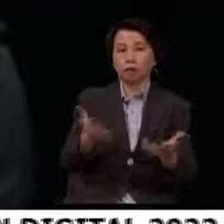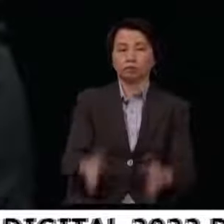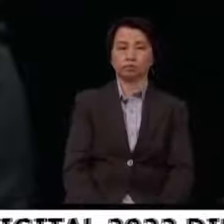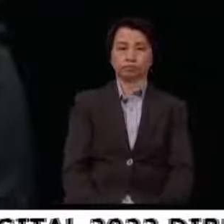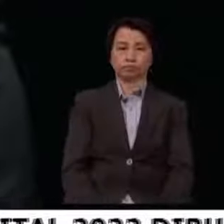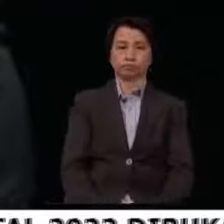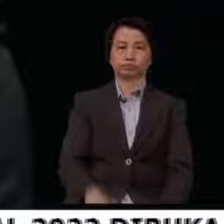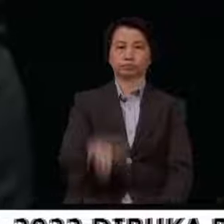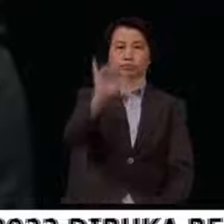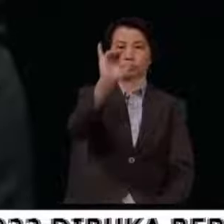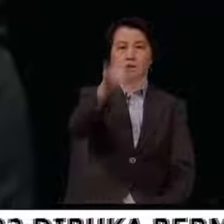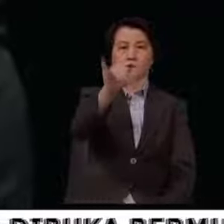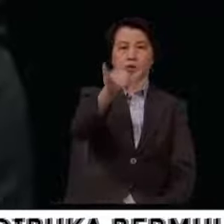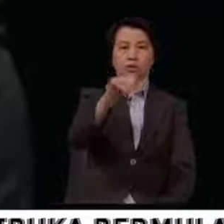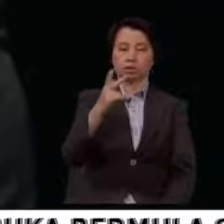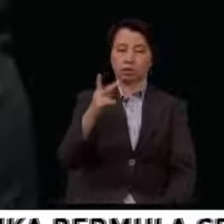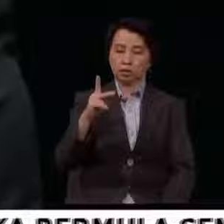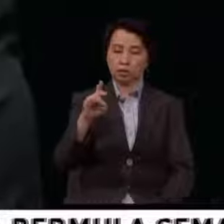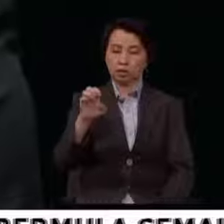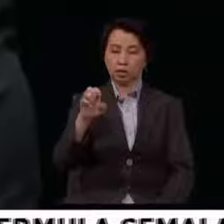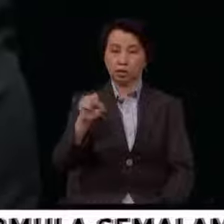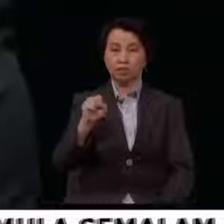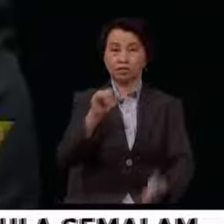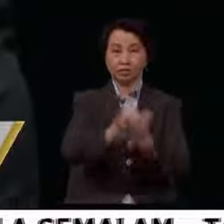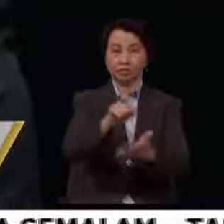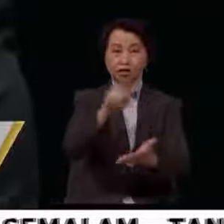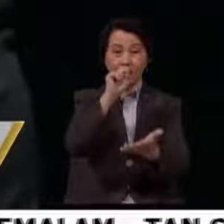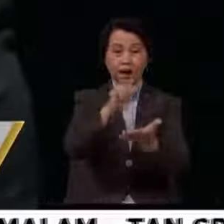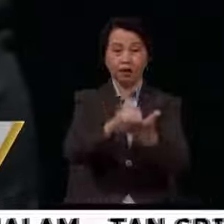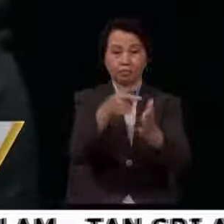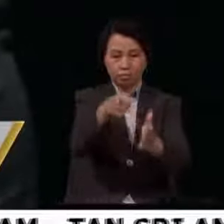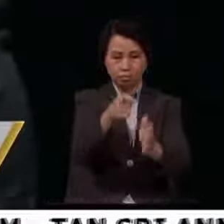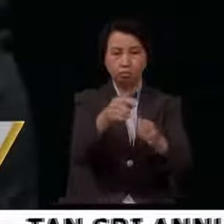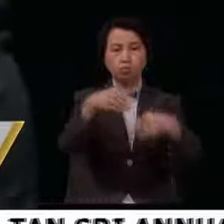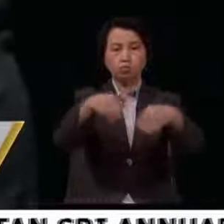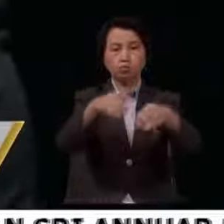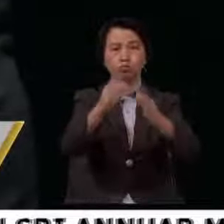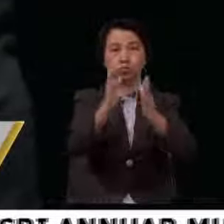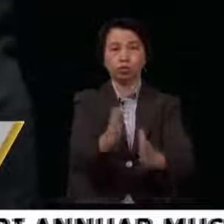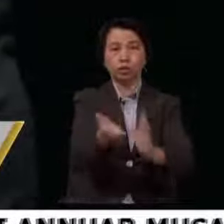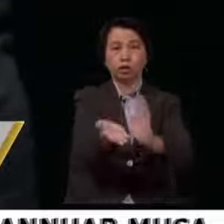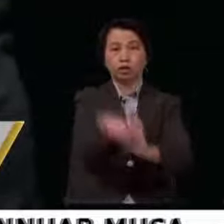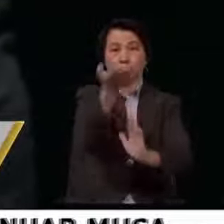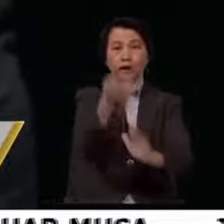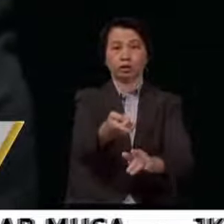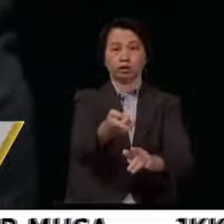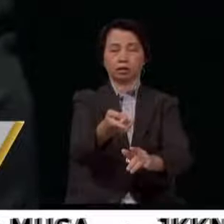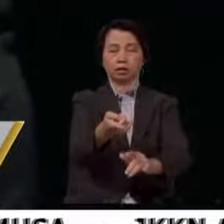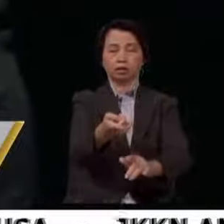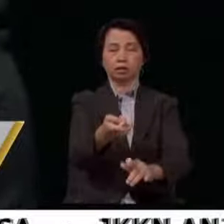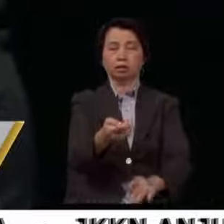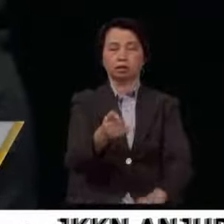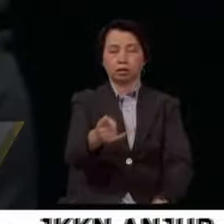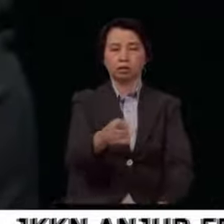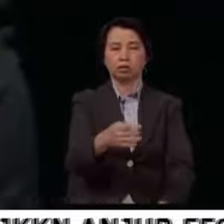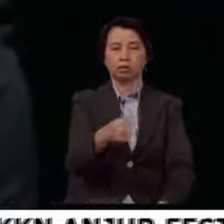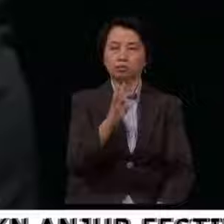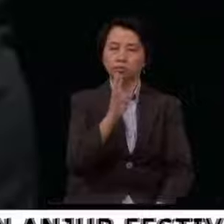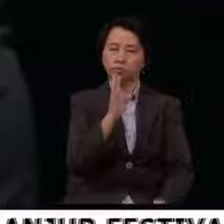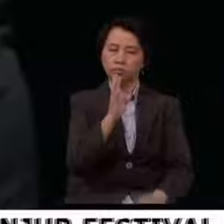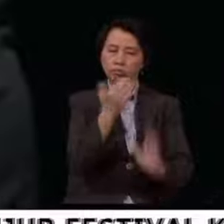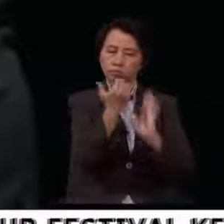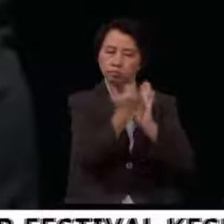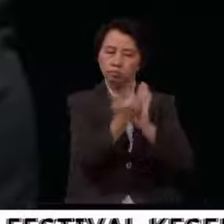berbincang tidak ada masalah untuk berbincang dan demam Sebenarnya saya jadi malu ke Niaga yang